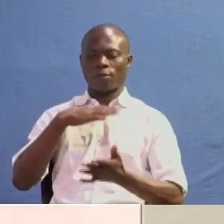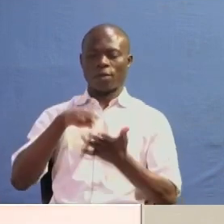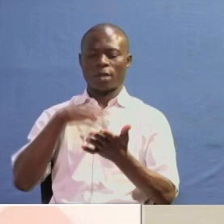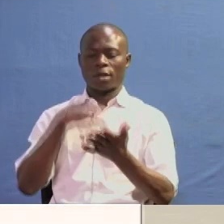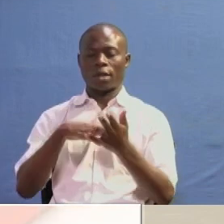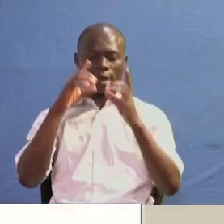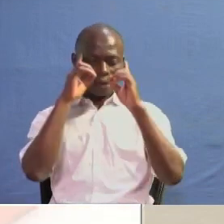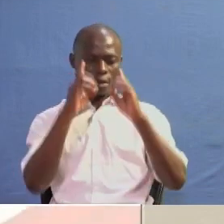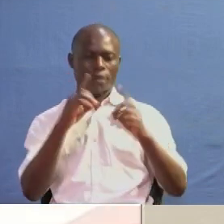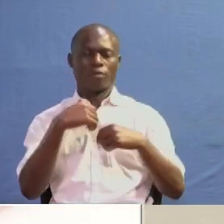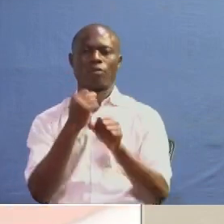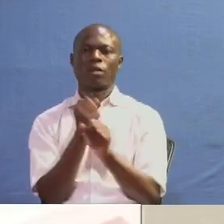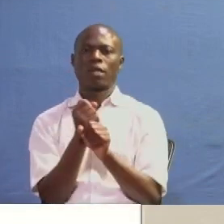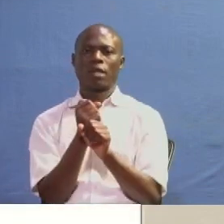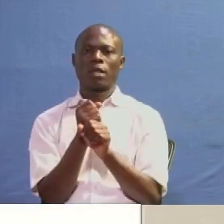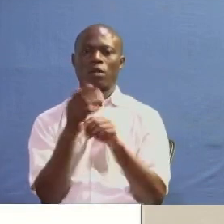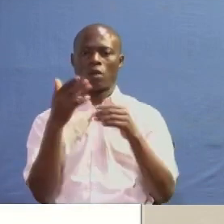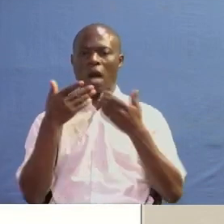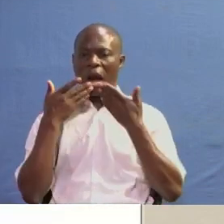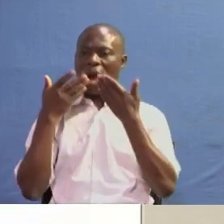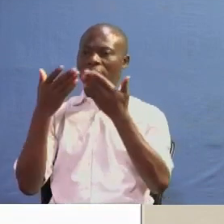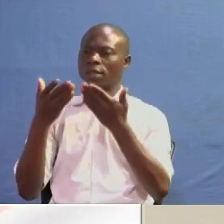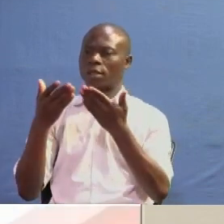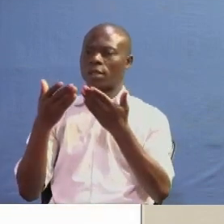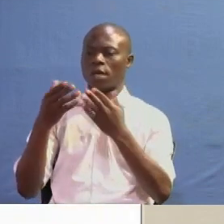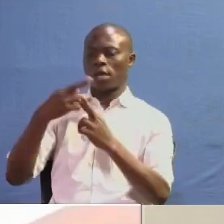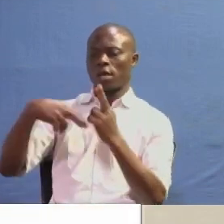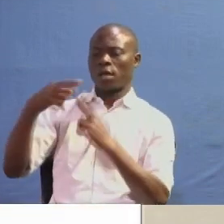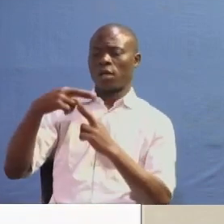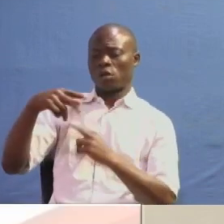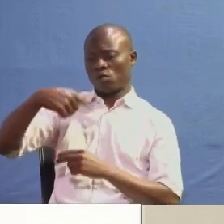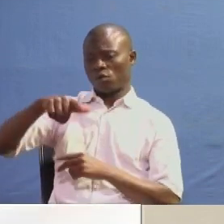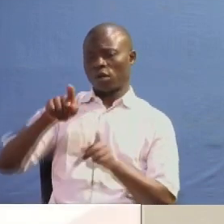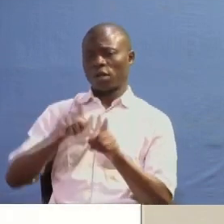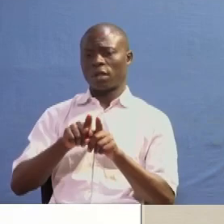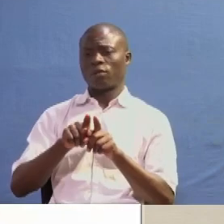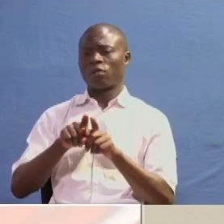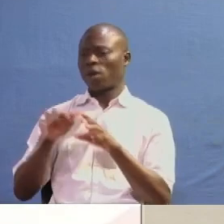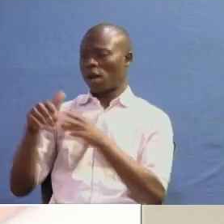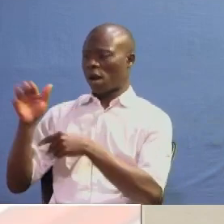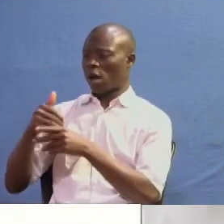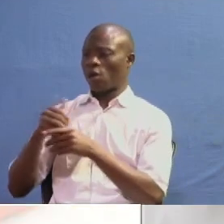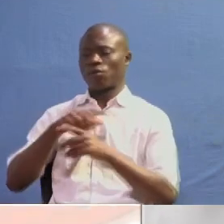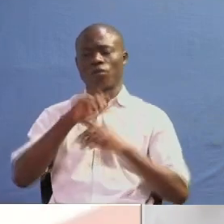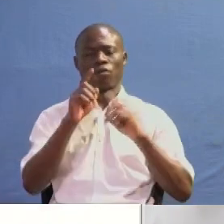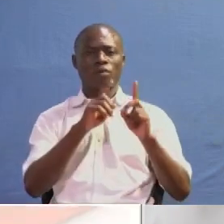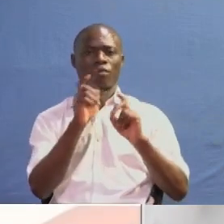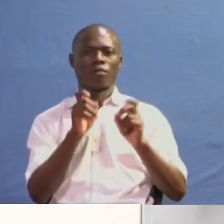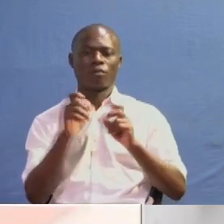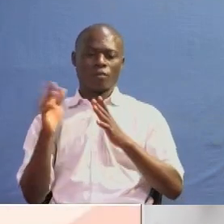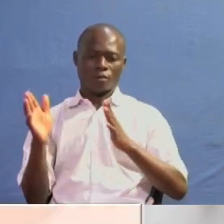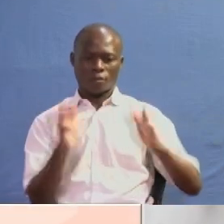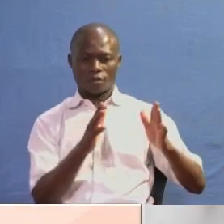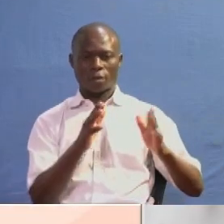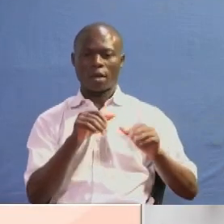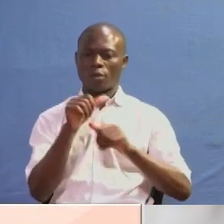of decision making to answer regional and global diplomatic questions. Kongamano hili la